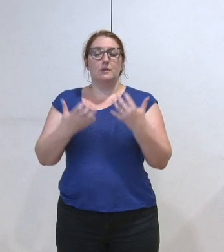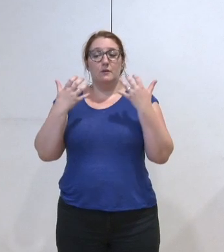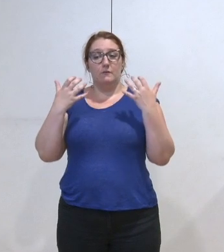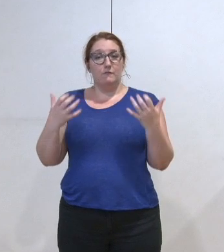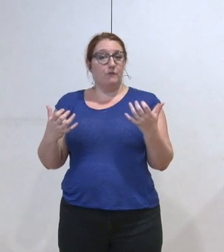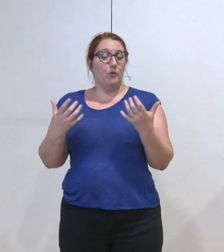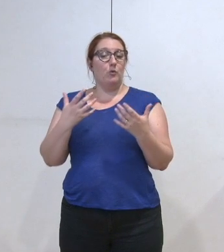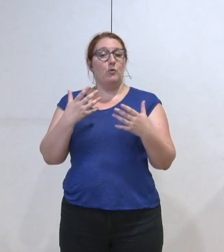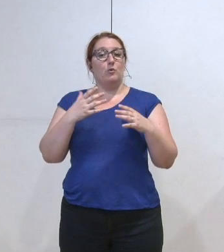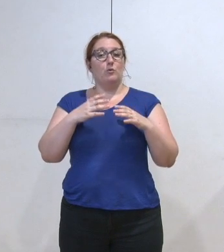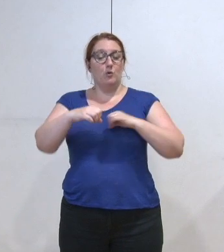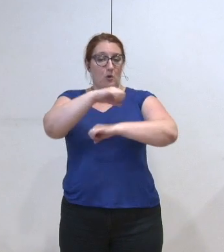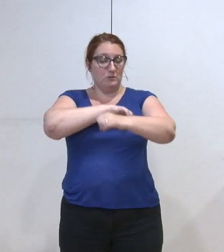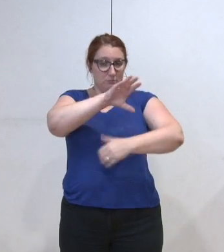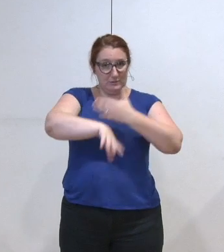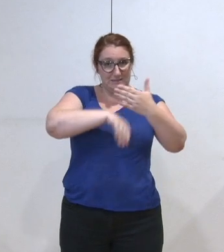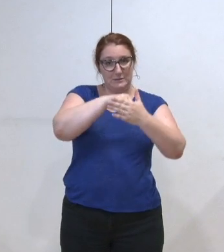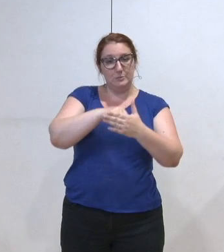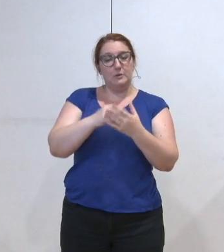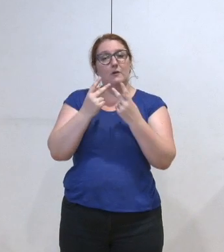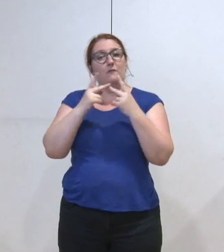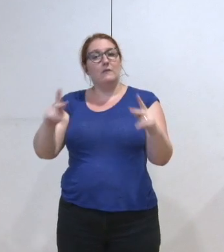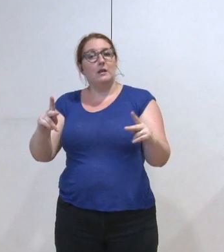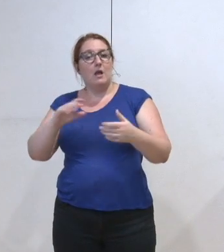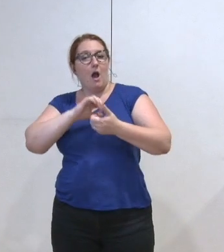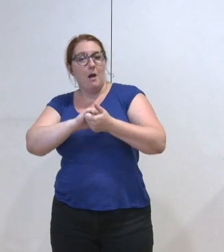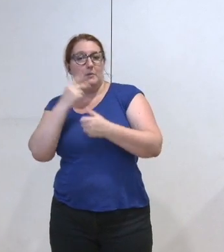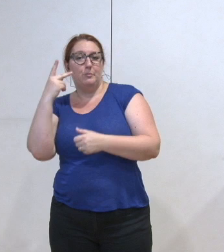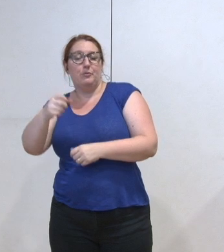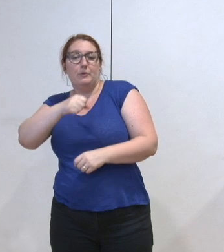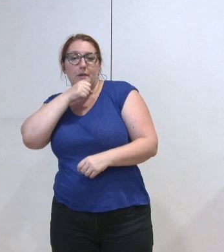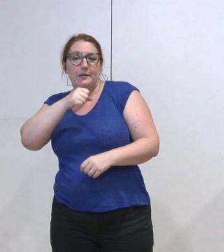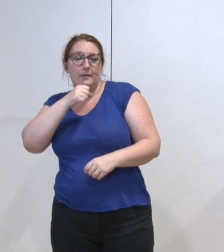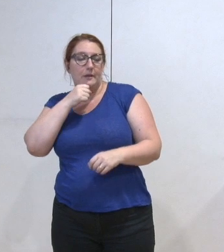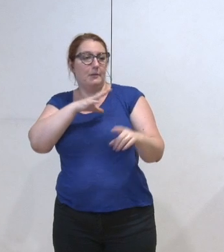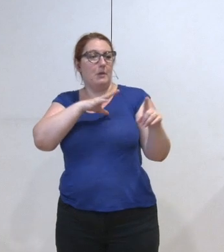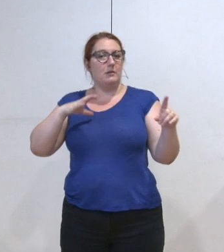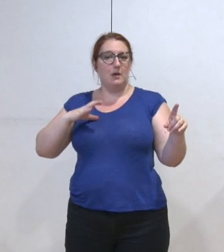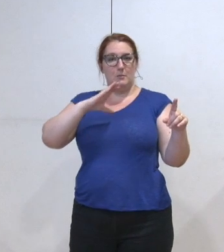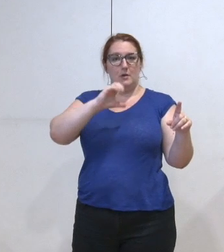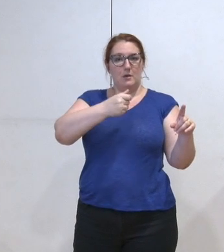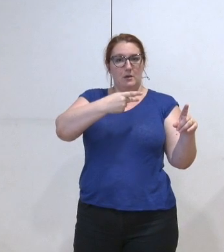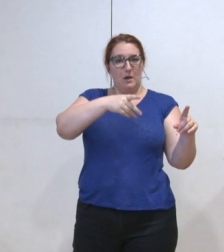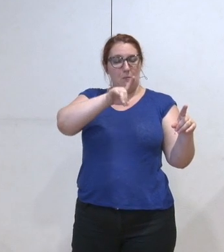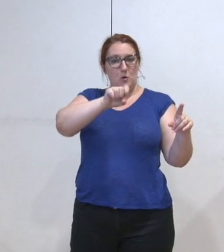des aînés définie par l'OMS que porte madame capde pont adjointe aux personnes âgées et à la politique